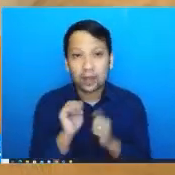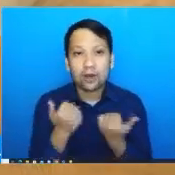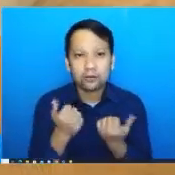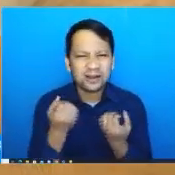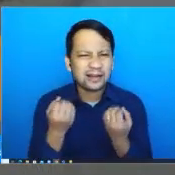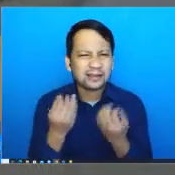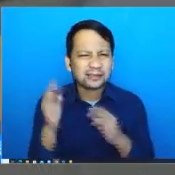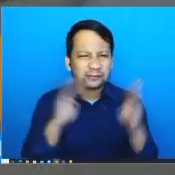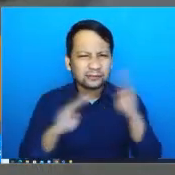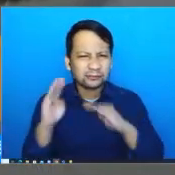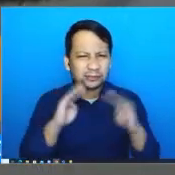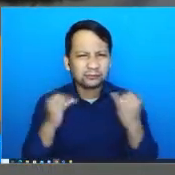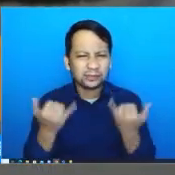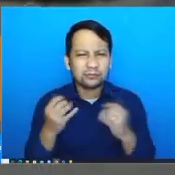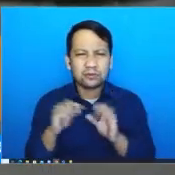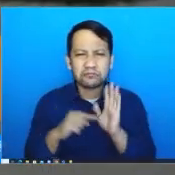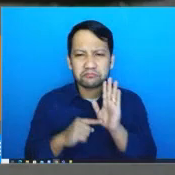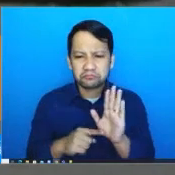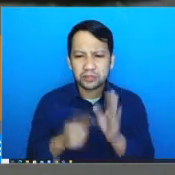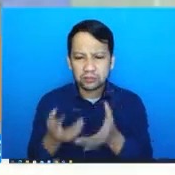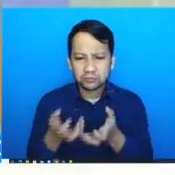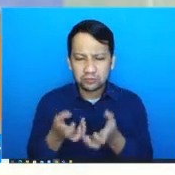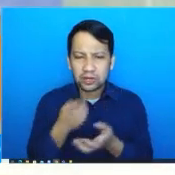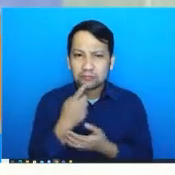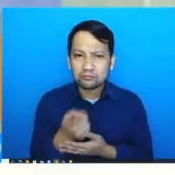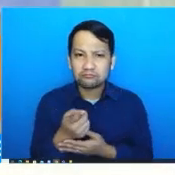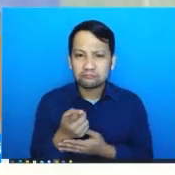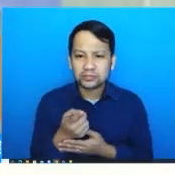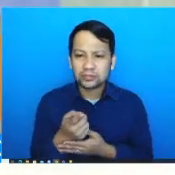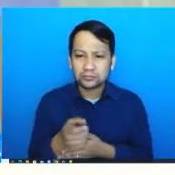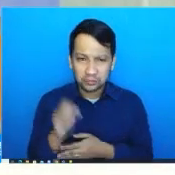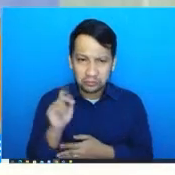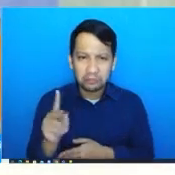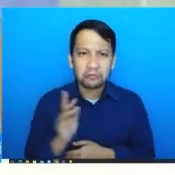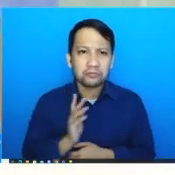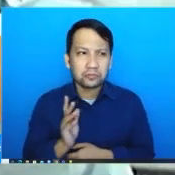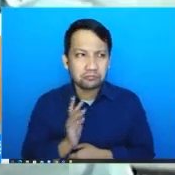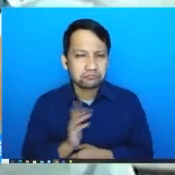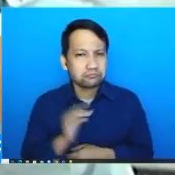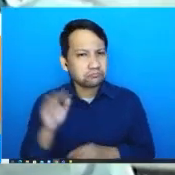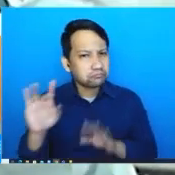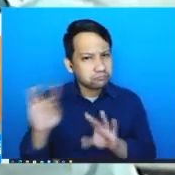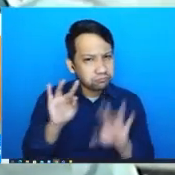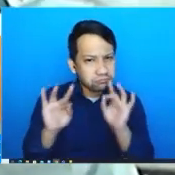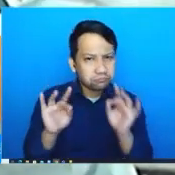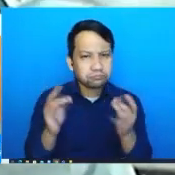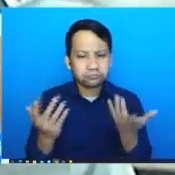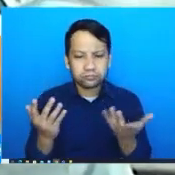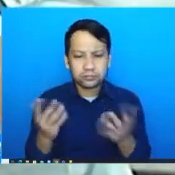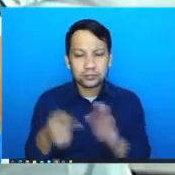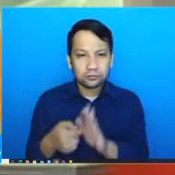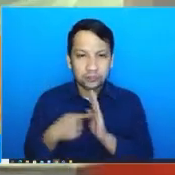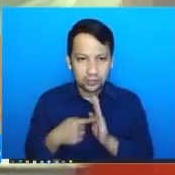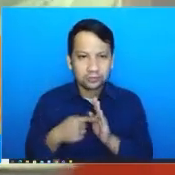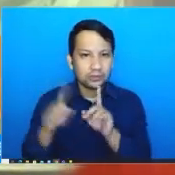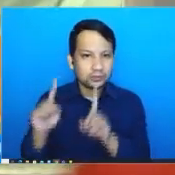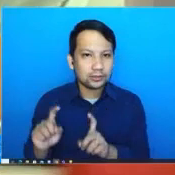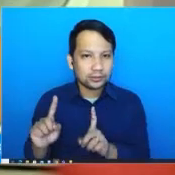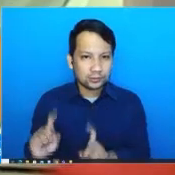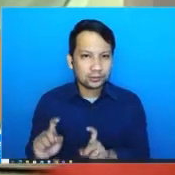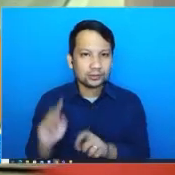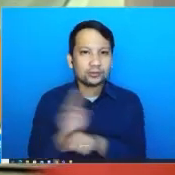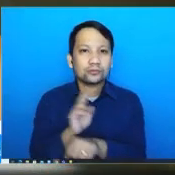issues. Mas gusto nila na meron pa rin silang option to require testing using